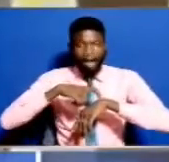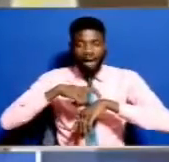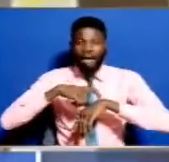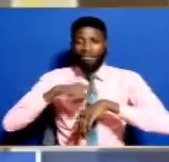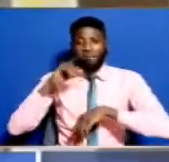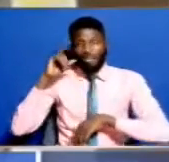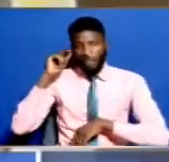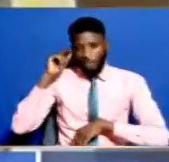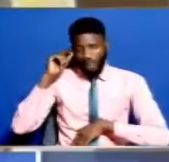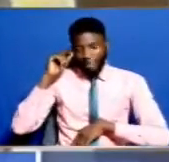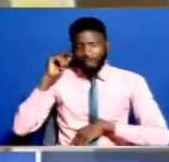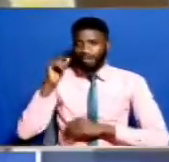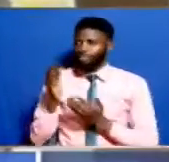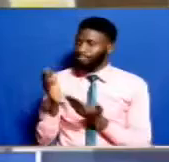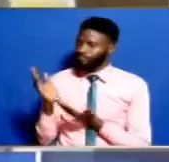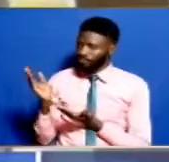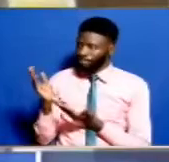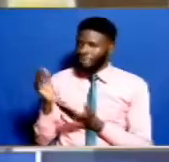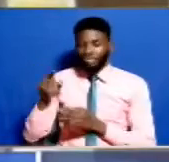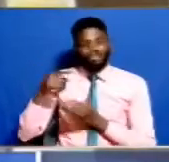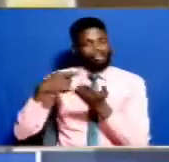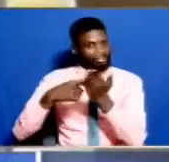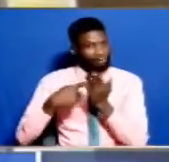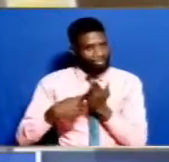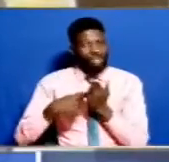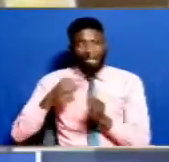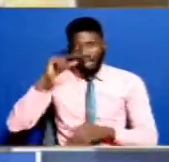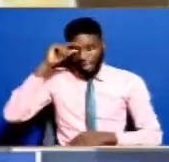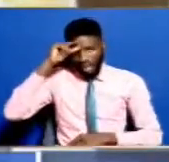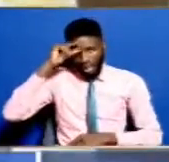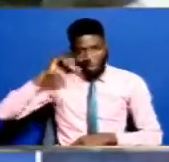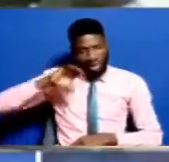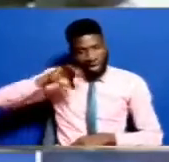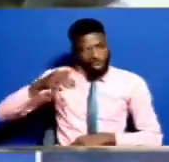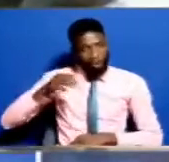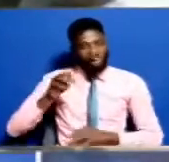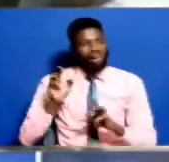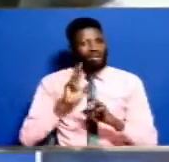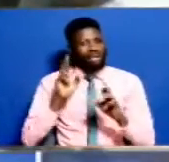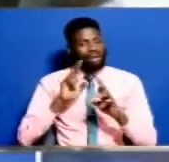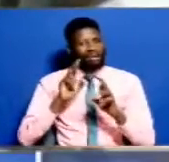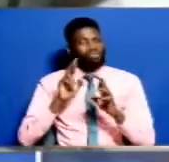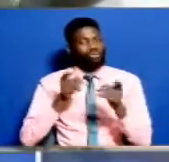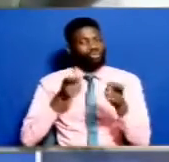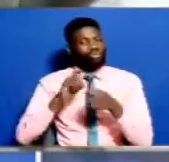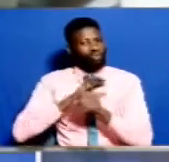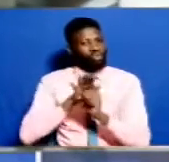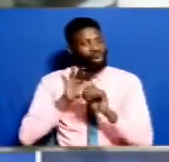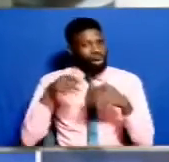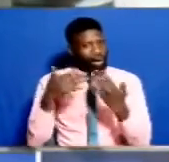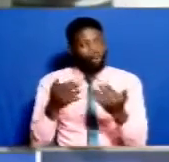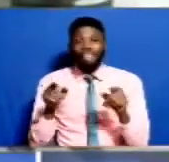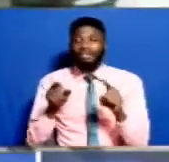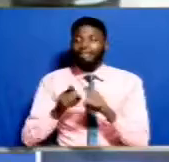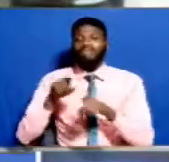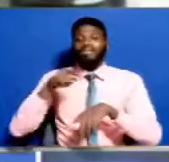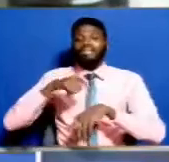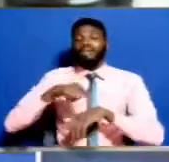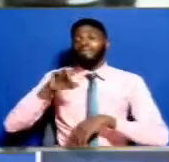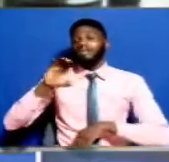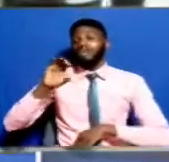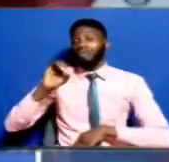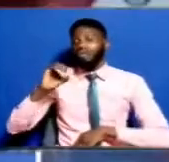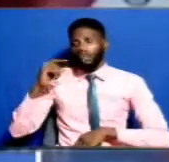kwa serikali za kaunti katika vita dhidi ya ugonjwa wa COVID-19. Wakati huo huo, baraza la magavana